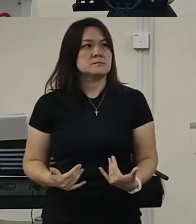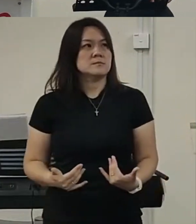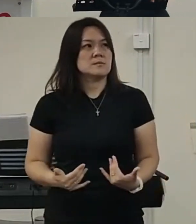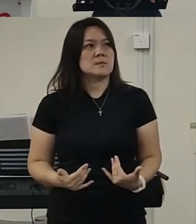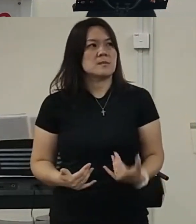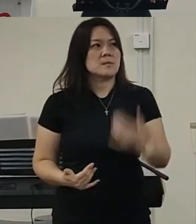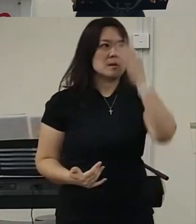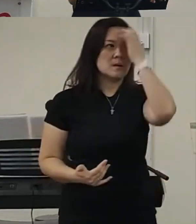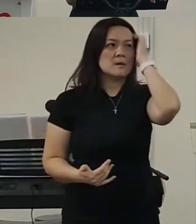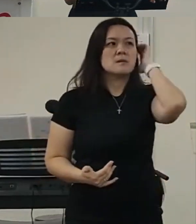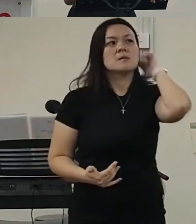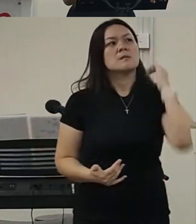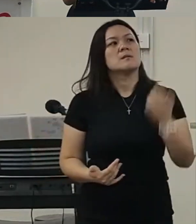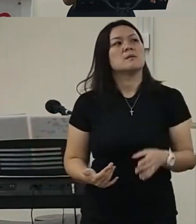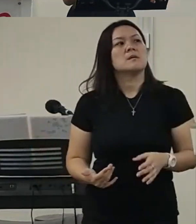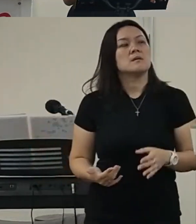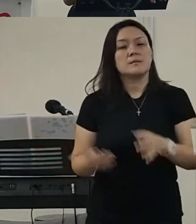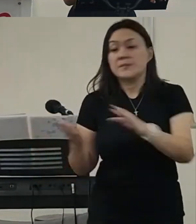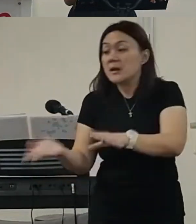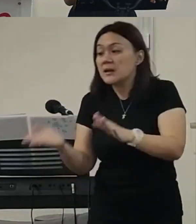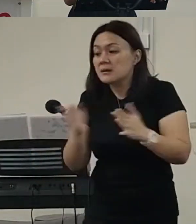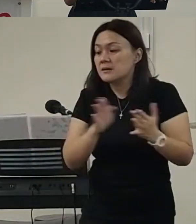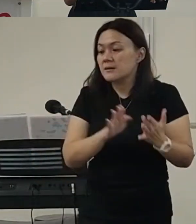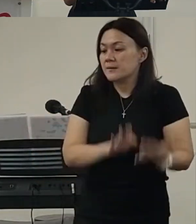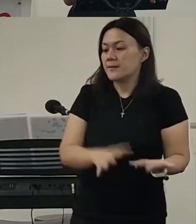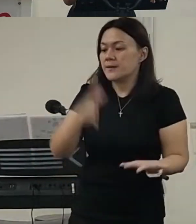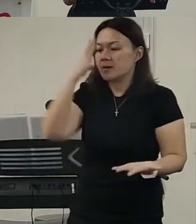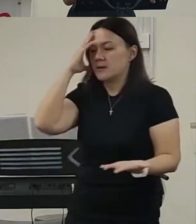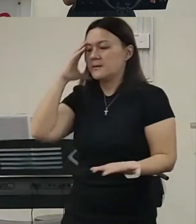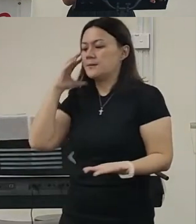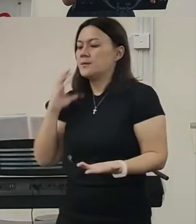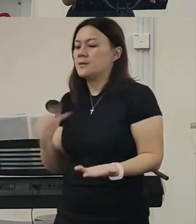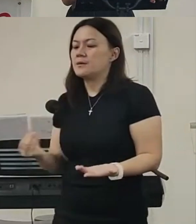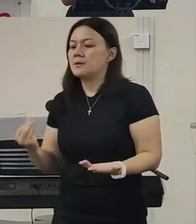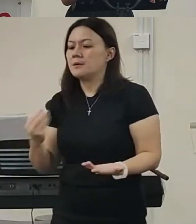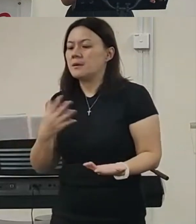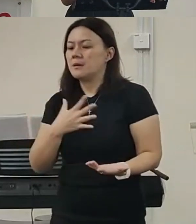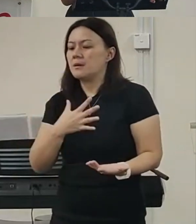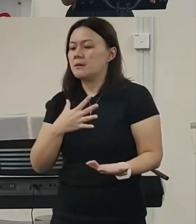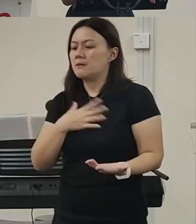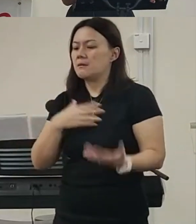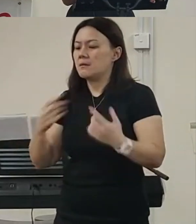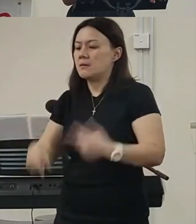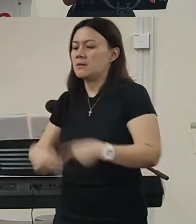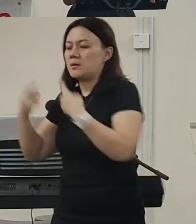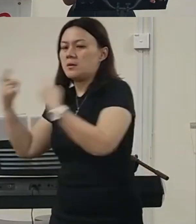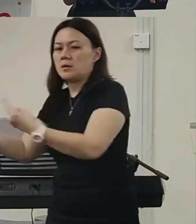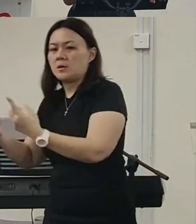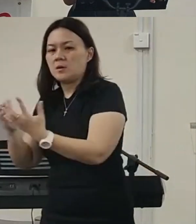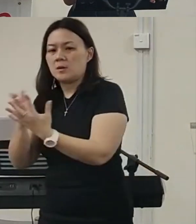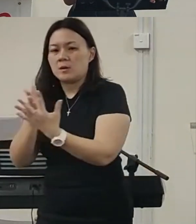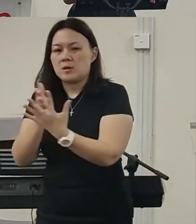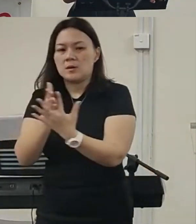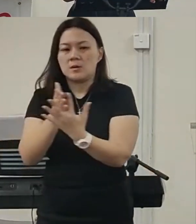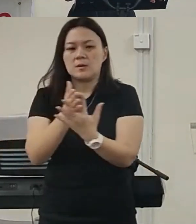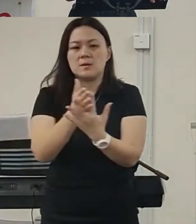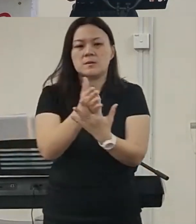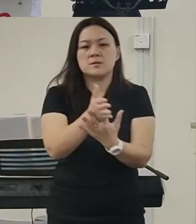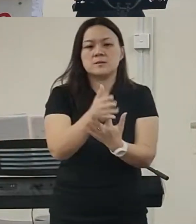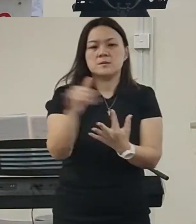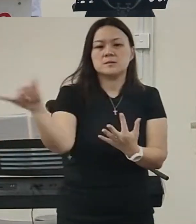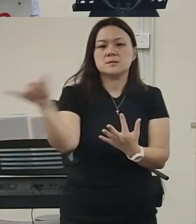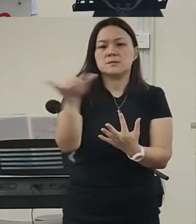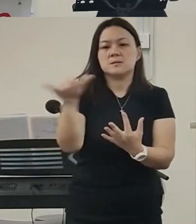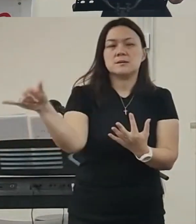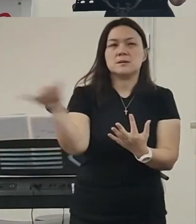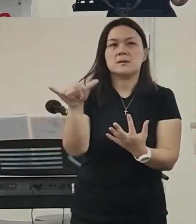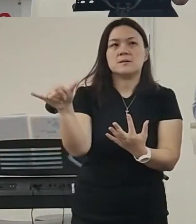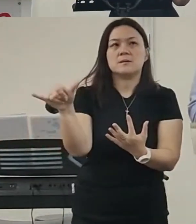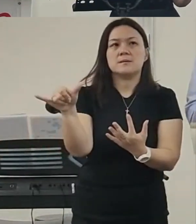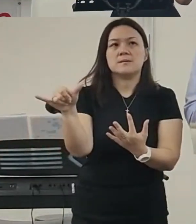所